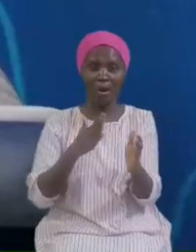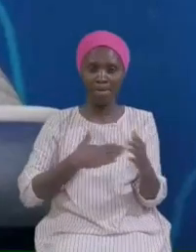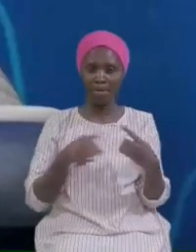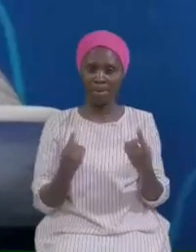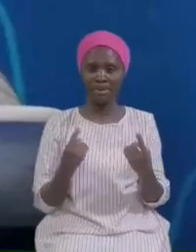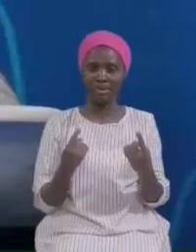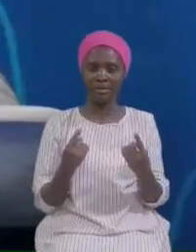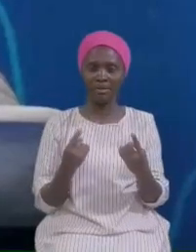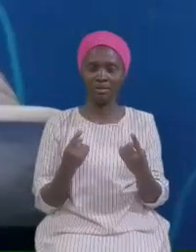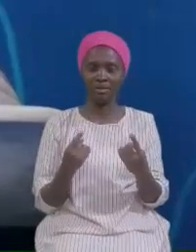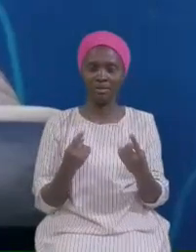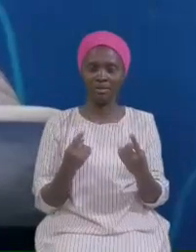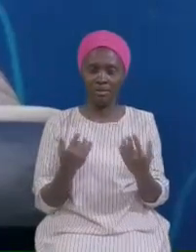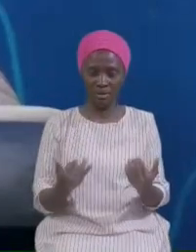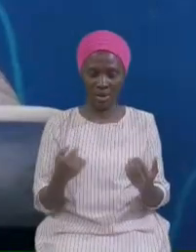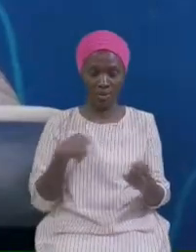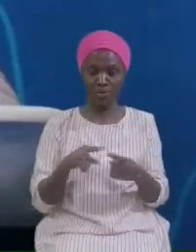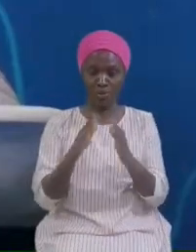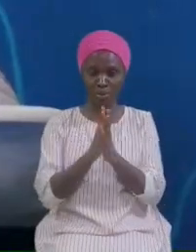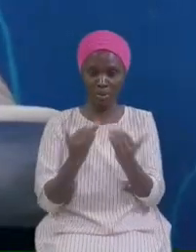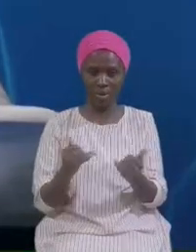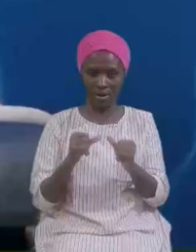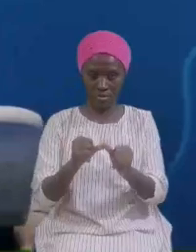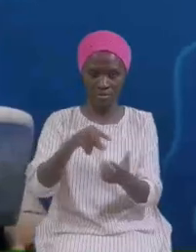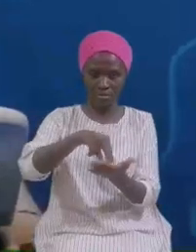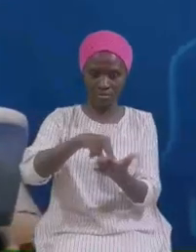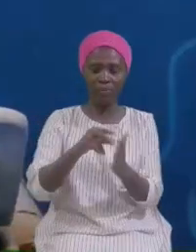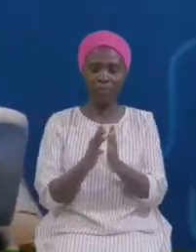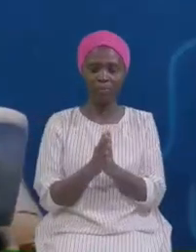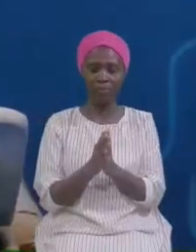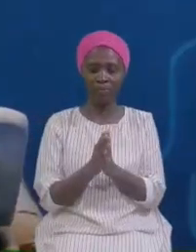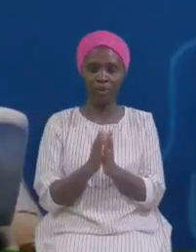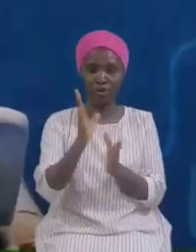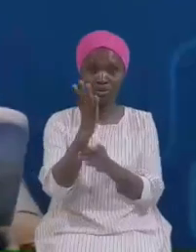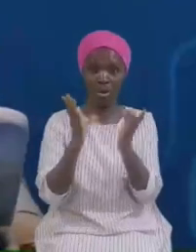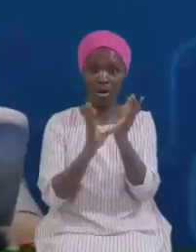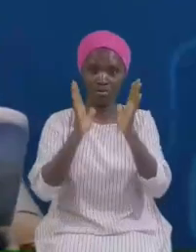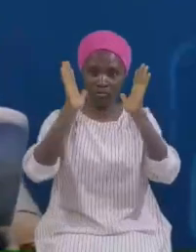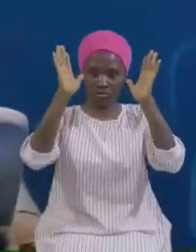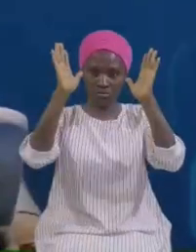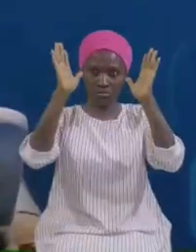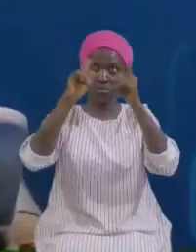péchés. Nous allons maintenant prier, toujours debout. Et garde les mains levées.